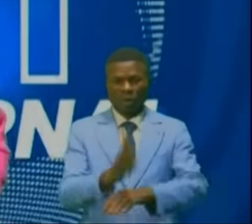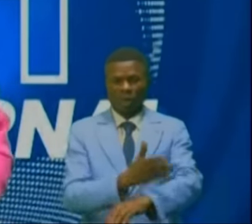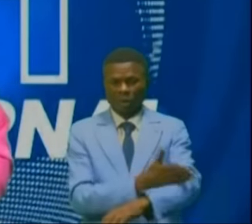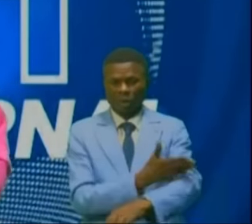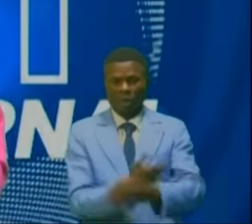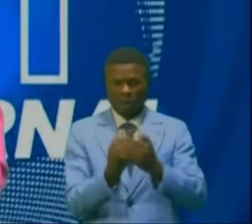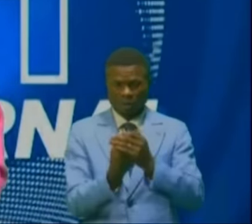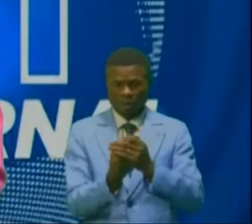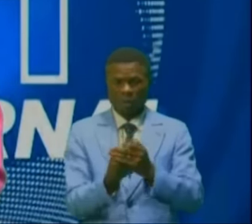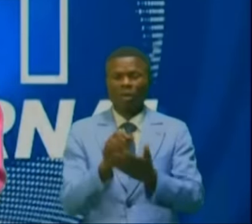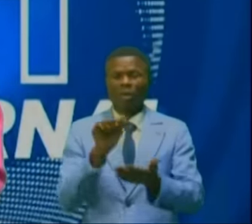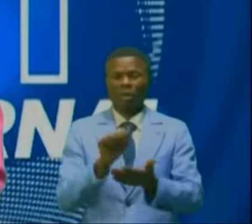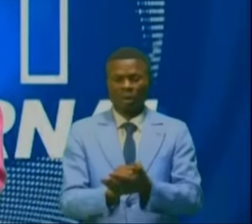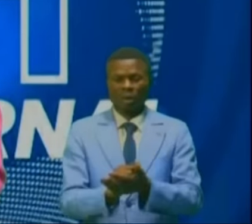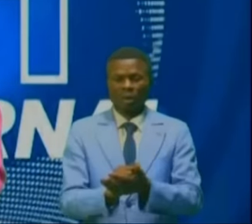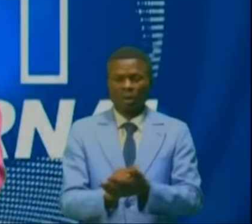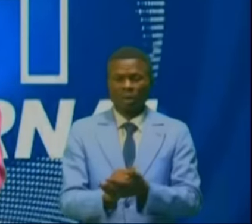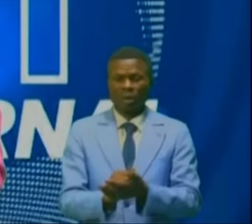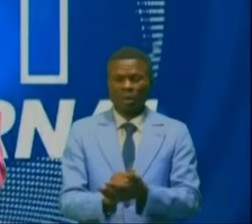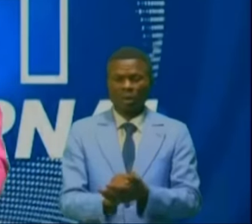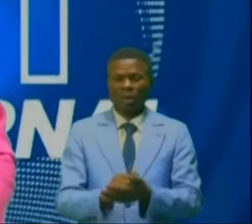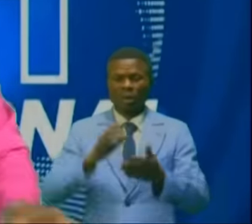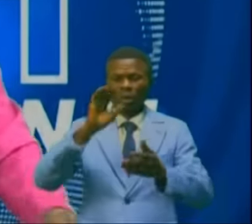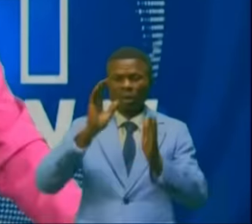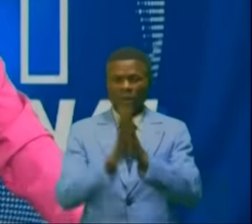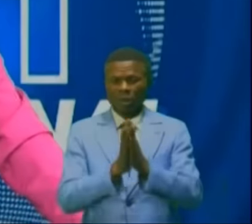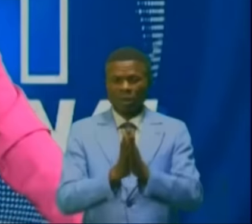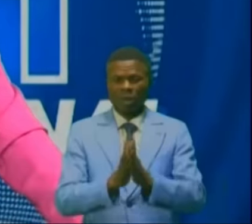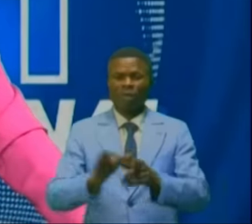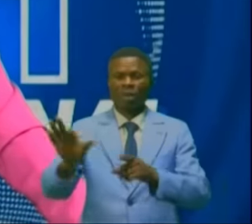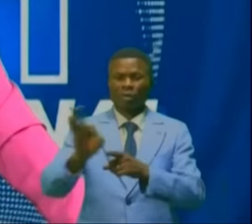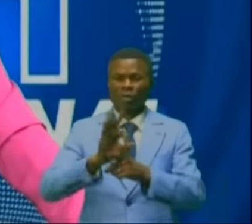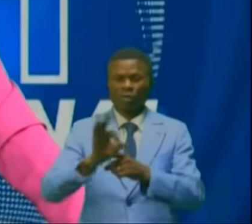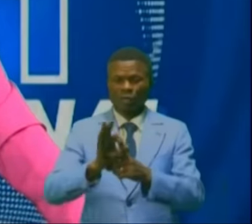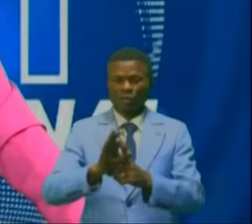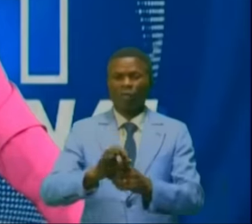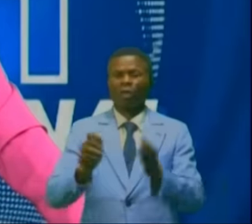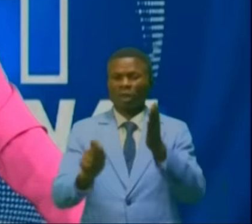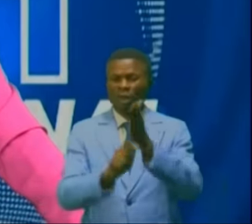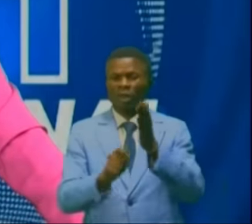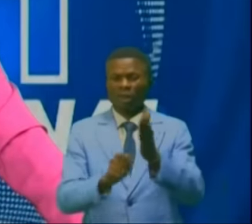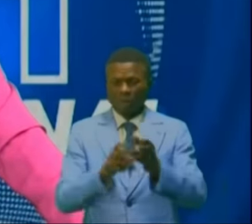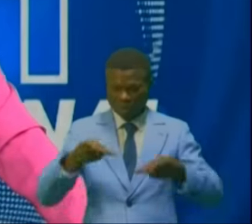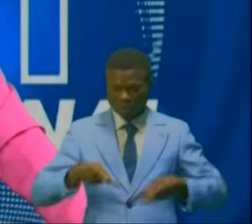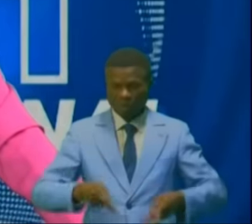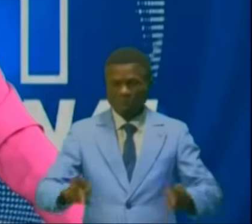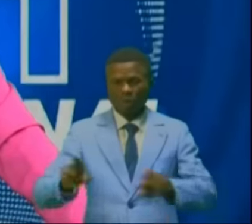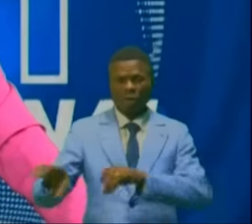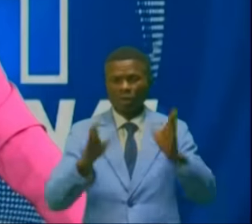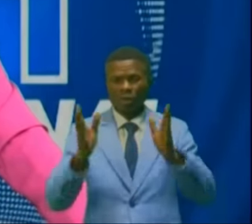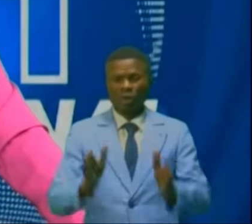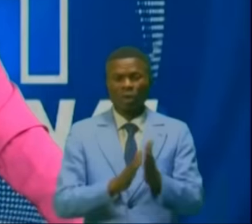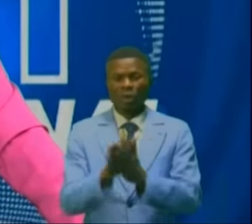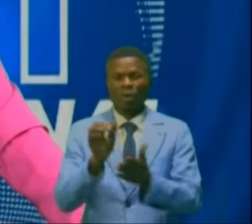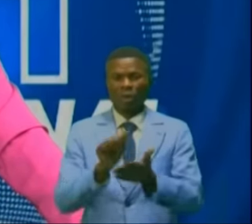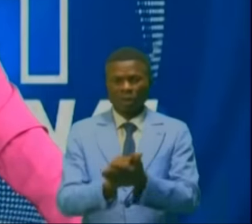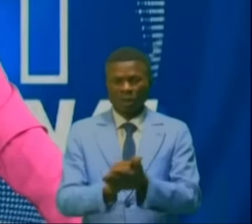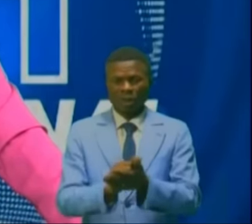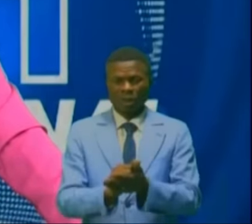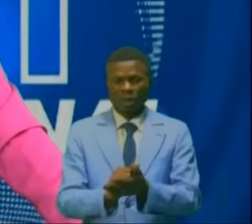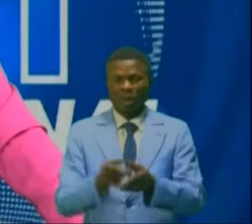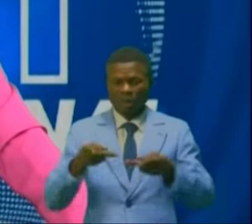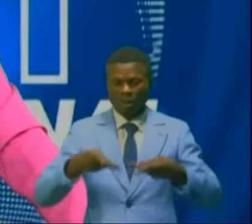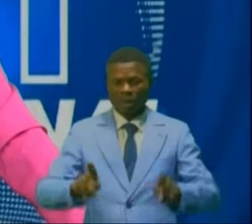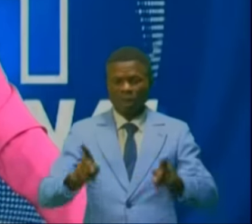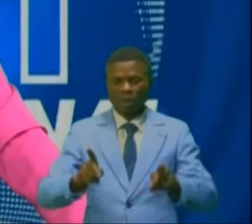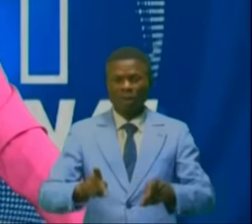sa vitesse de croisière. La 10e session technique de la réforme foncière a permis aux acteurs concernés sous la houlette